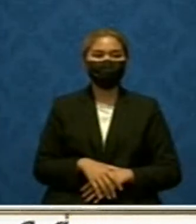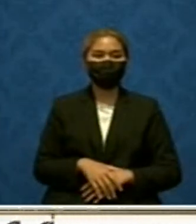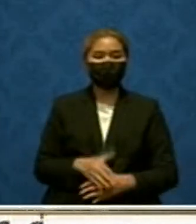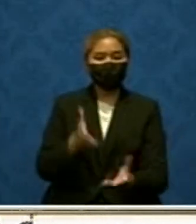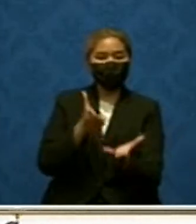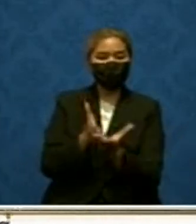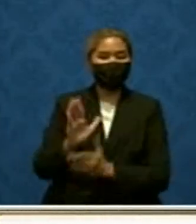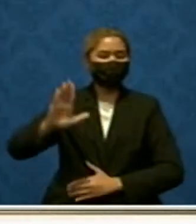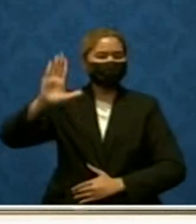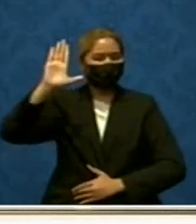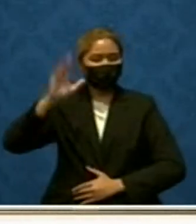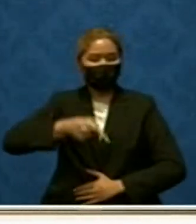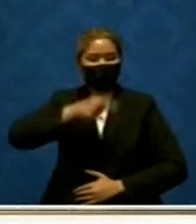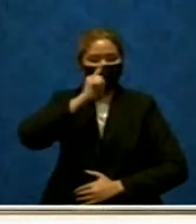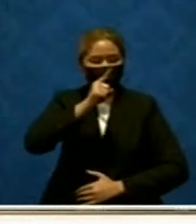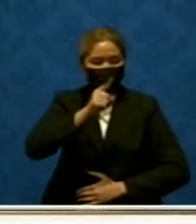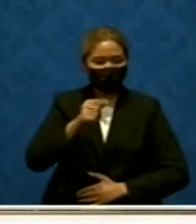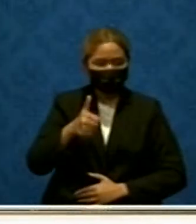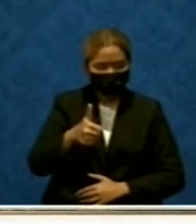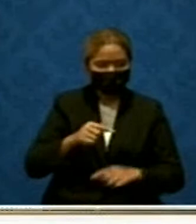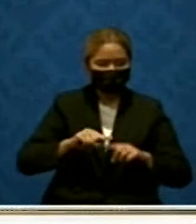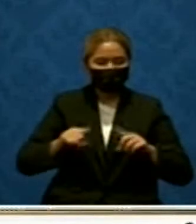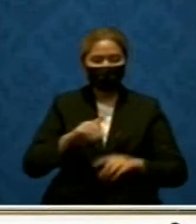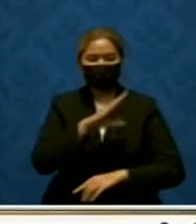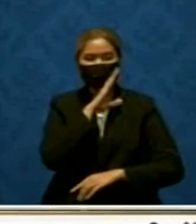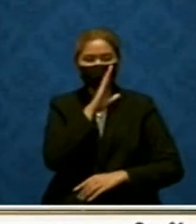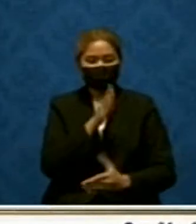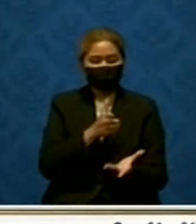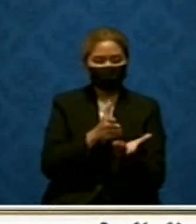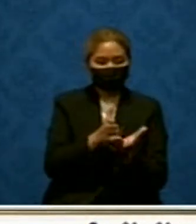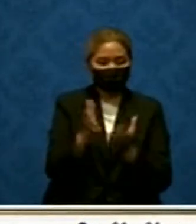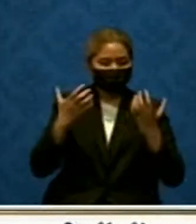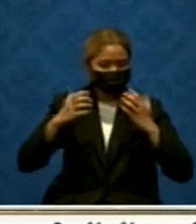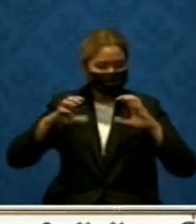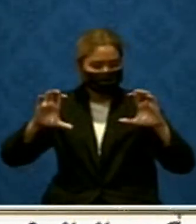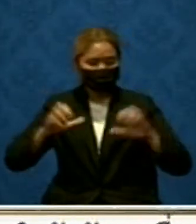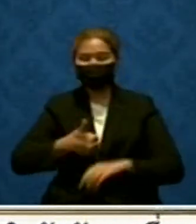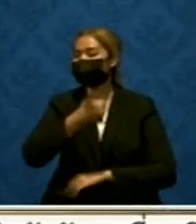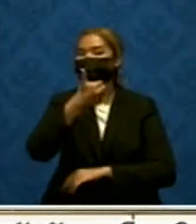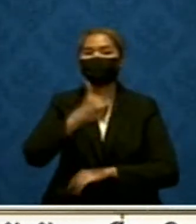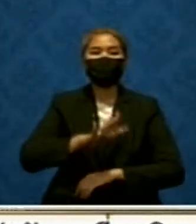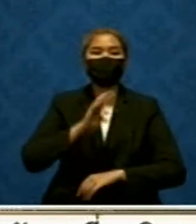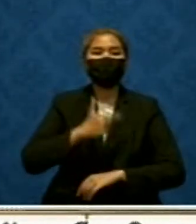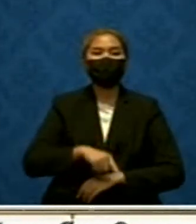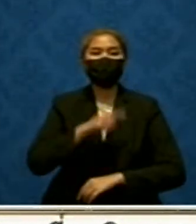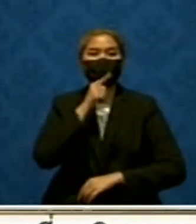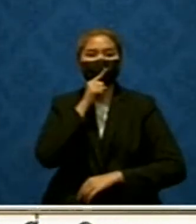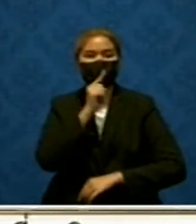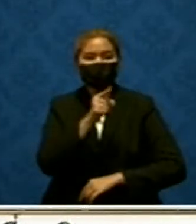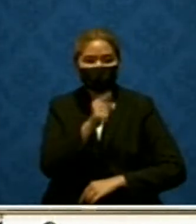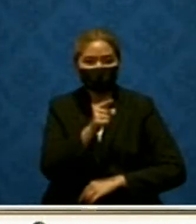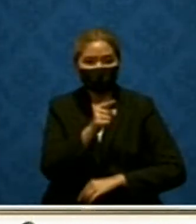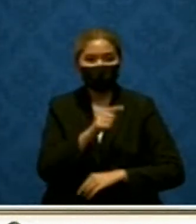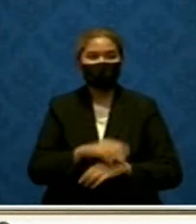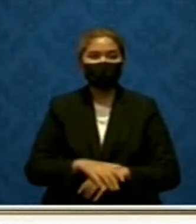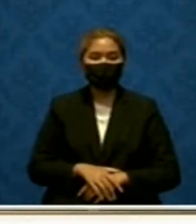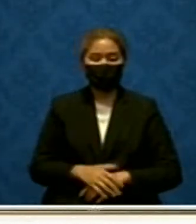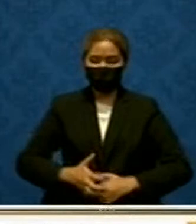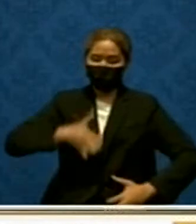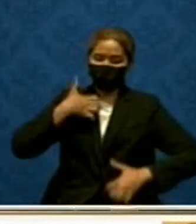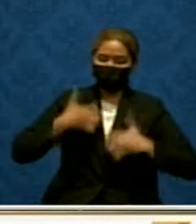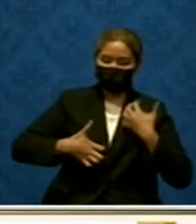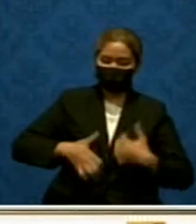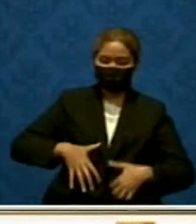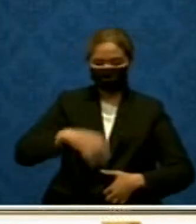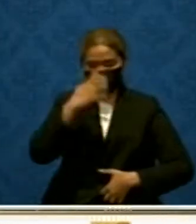แตพวกพี่ด่าไม่ได้่าด่าเร แชอบดุกและแก้กงุดงิต เพ้วุดงิต พูดกัไม่รเรื่อง ก็เลย